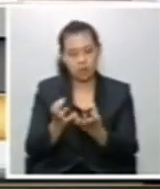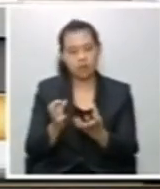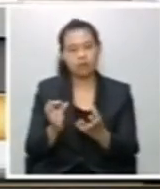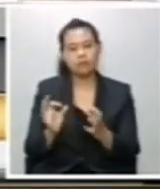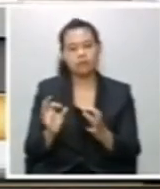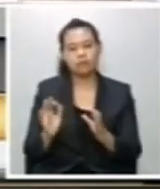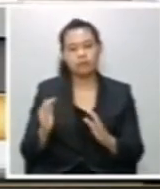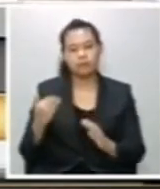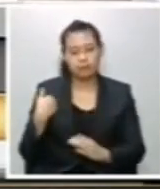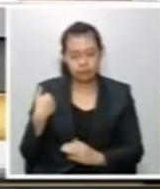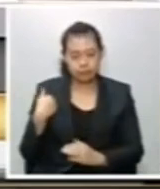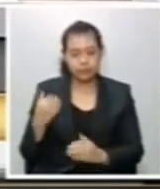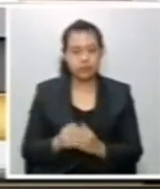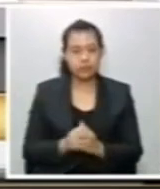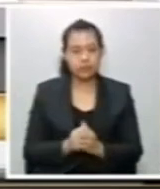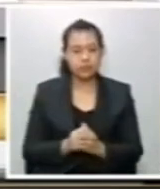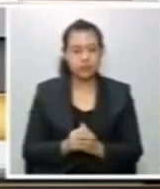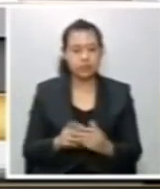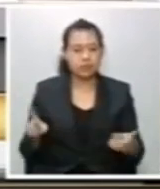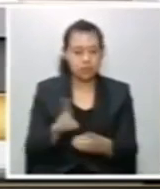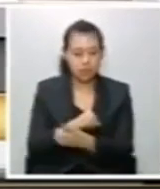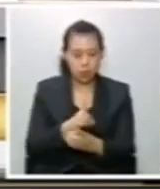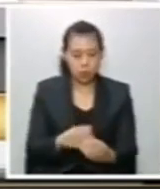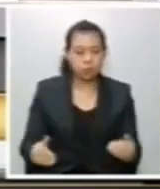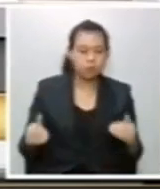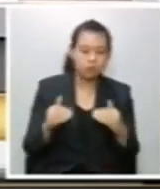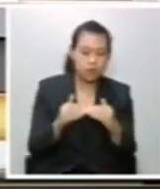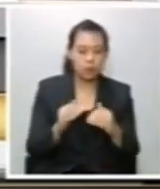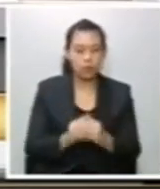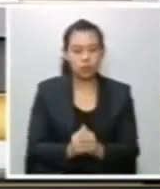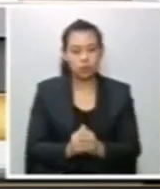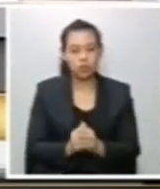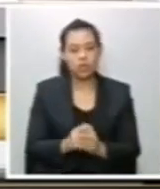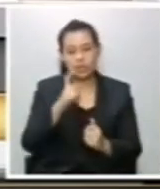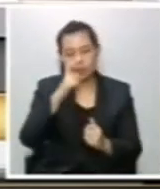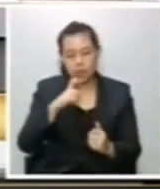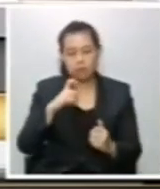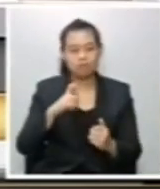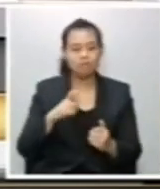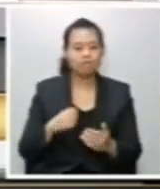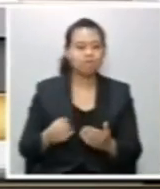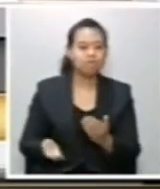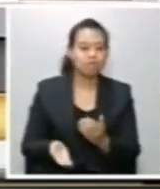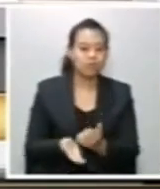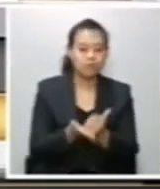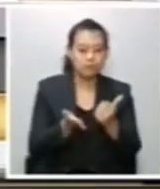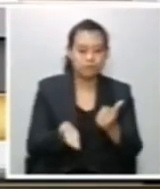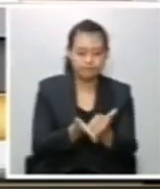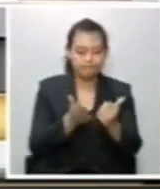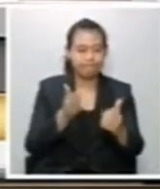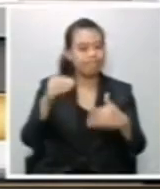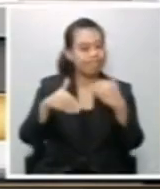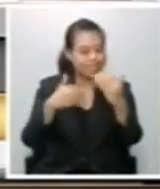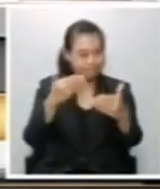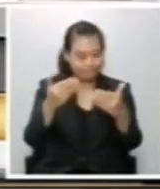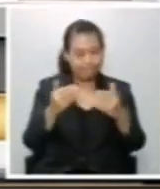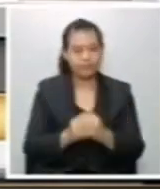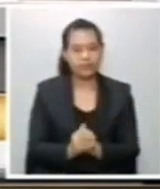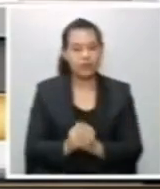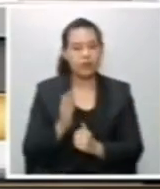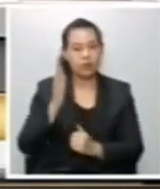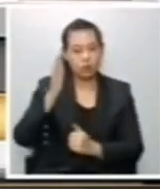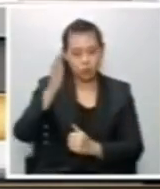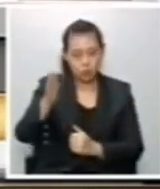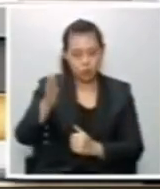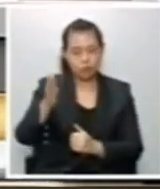ในสังคมเราอยากเห็นการขับเคลื่อนประเทศไทยไปข้างหน้าและที่สำคัญเราอยากเห็นอนาคตที่ดีของคนไทยทุกคนท่านประธ